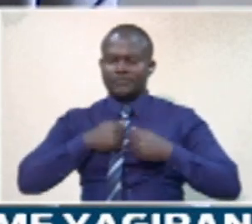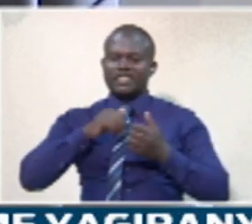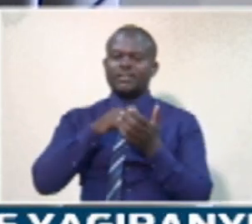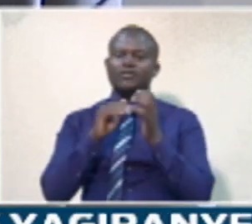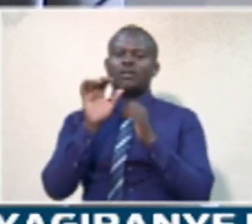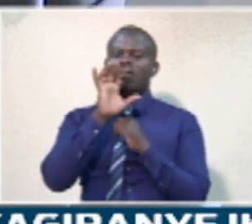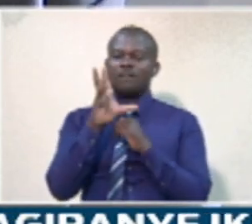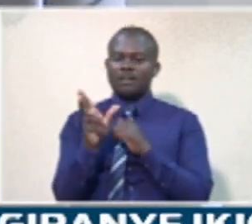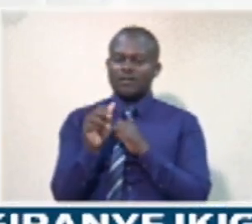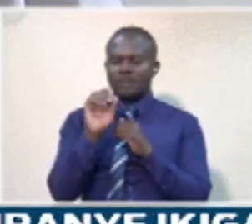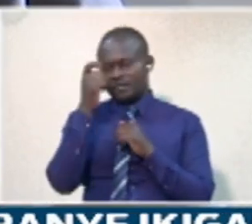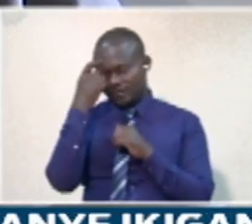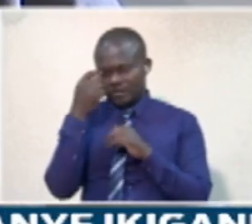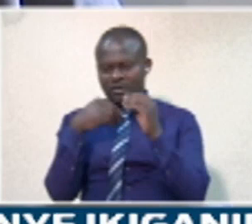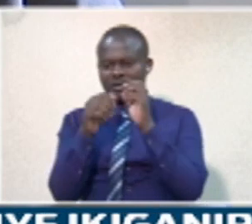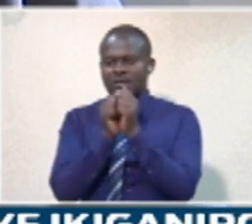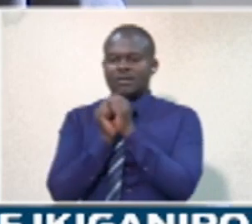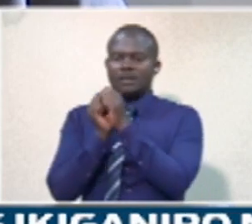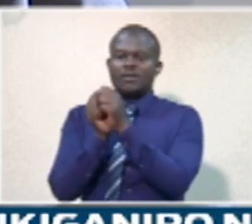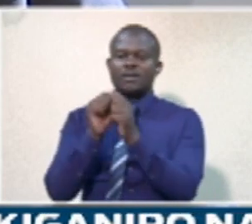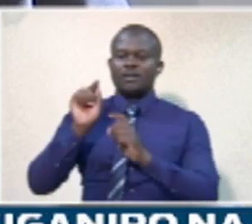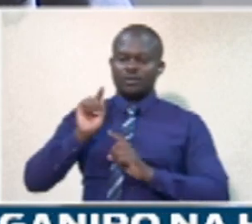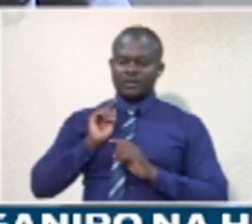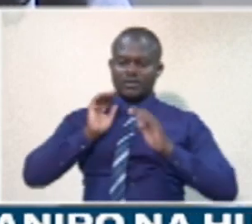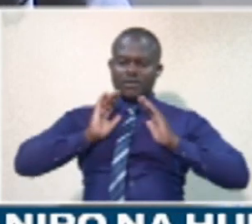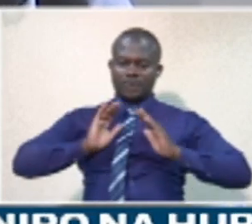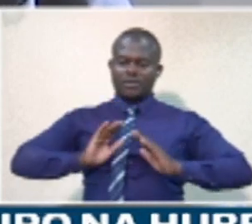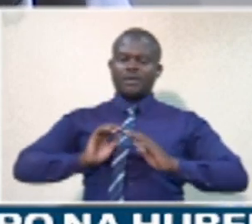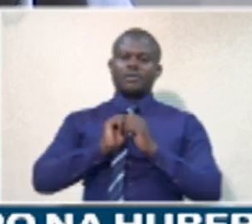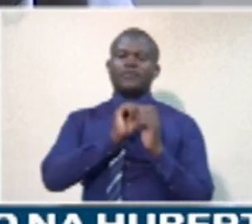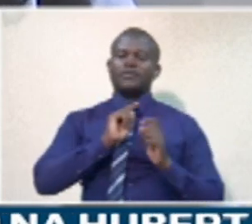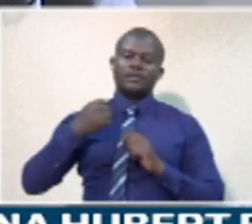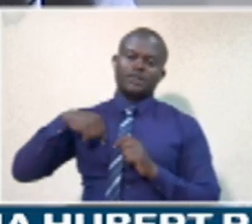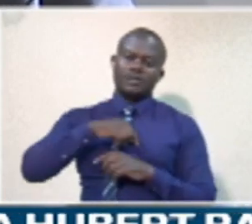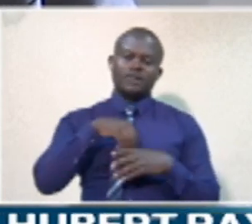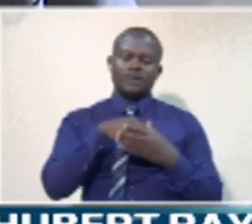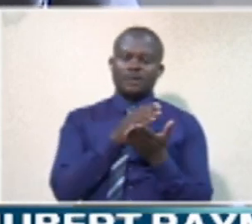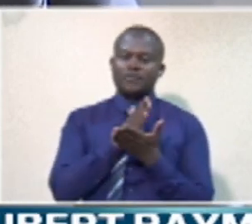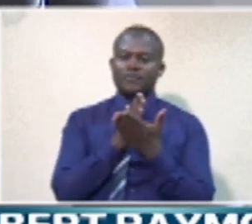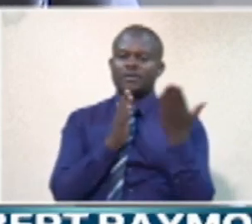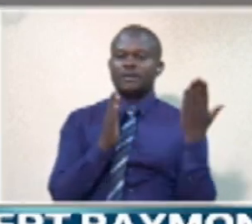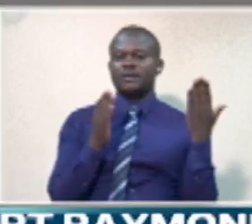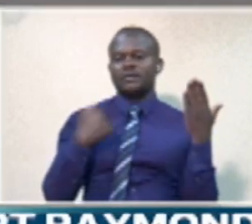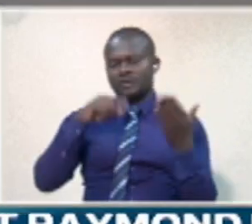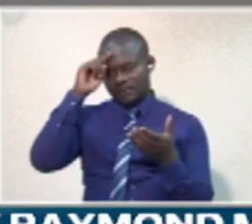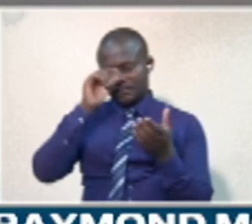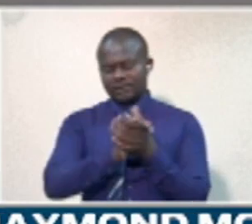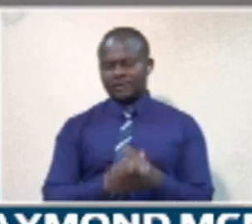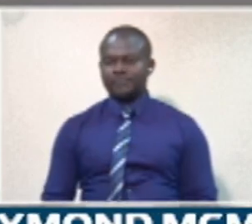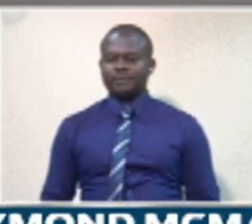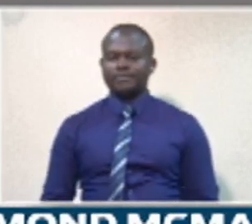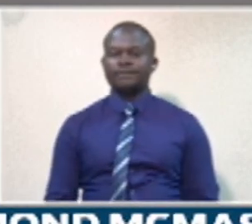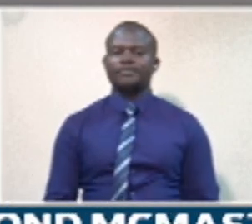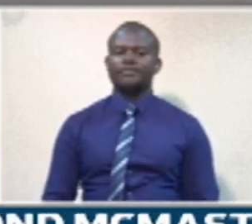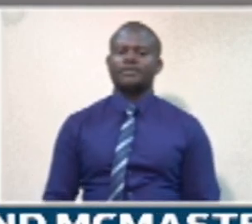Africa Republic bashobore kuba bacuruzanya. Hari umutekano uhagije, hari n'ingabo zacu mu by'ukuri ku buryo umutekano wose turawizeye. Aha ni amarembo